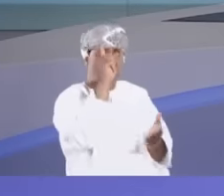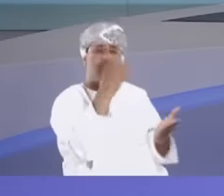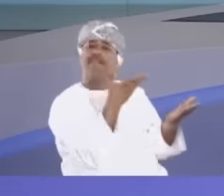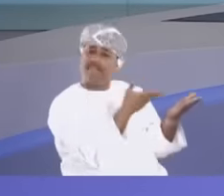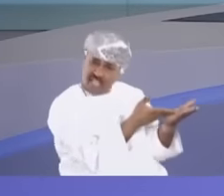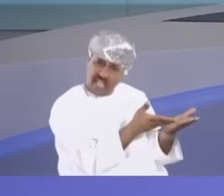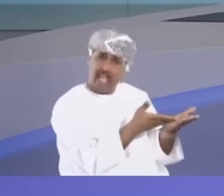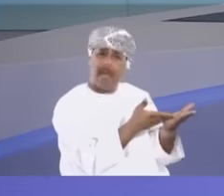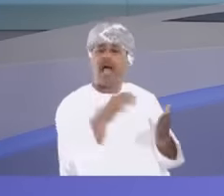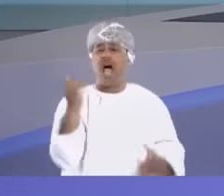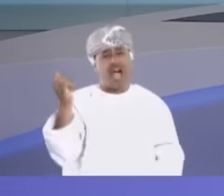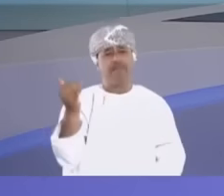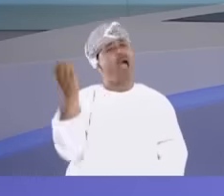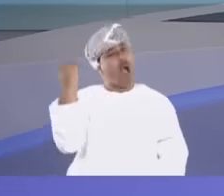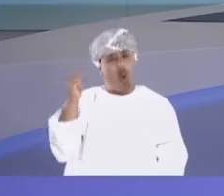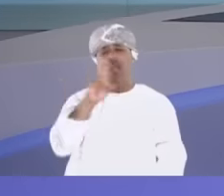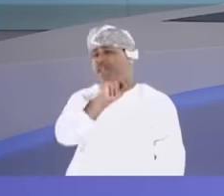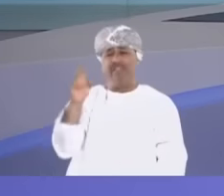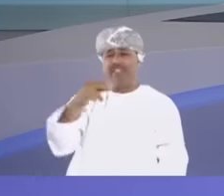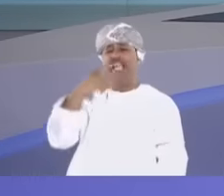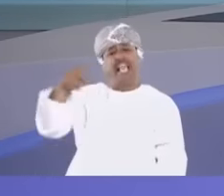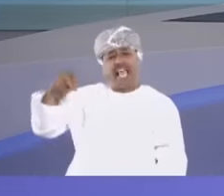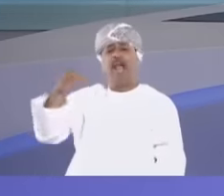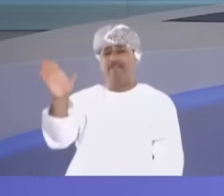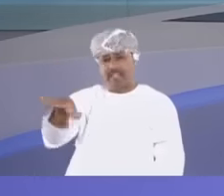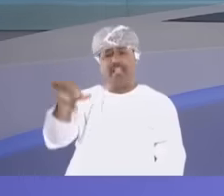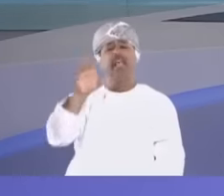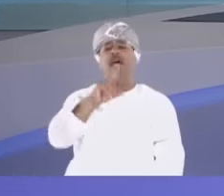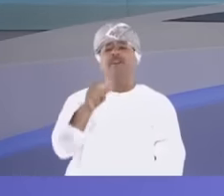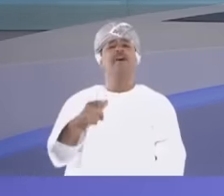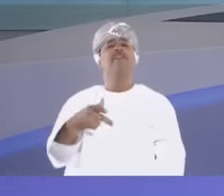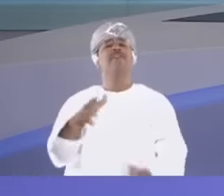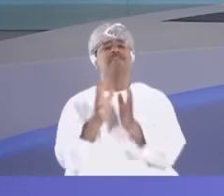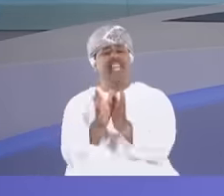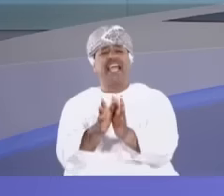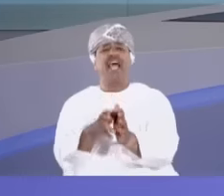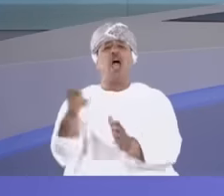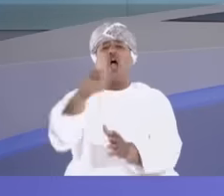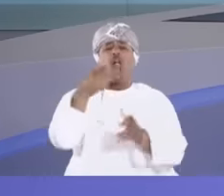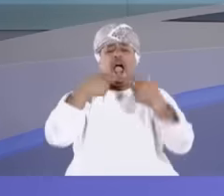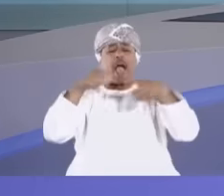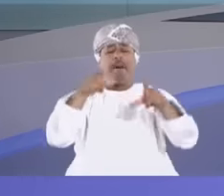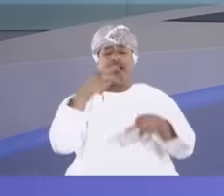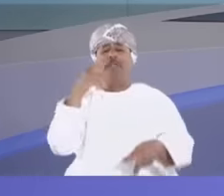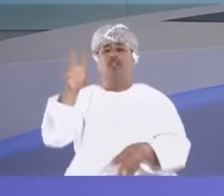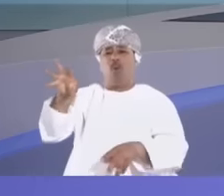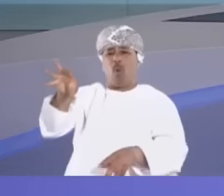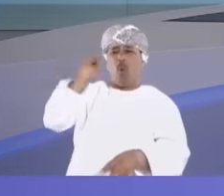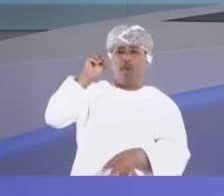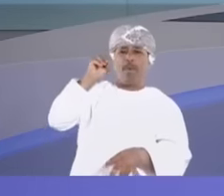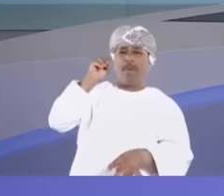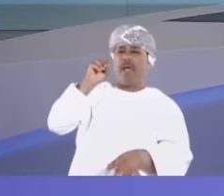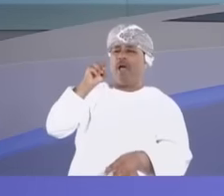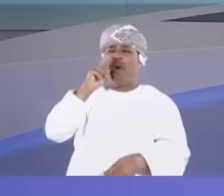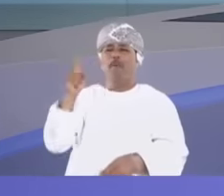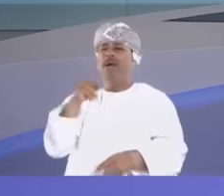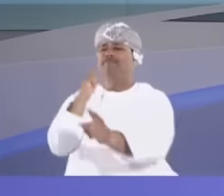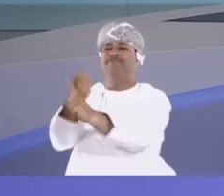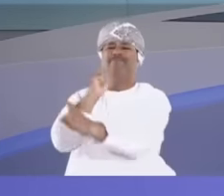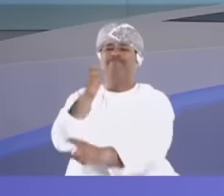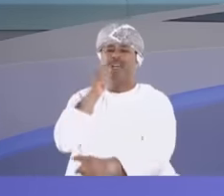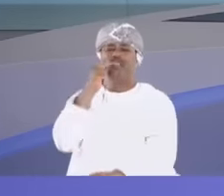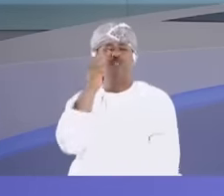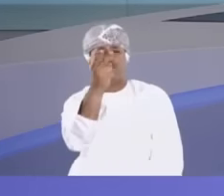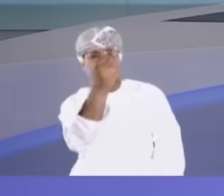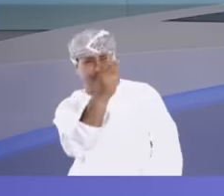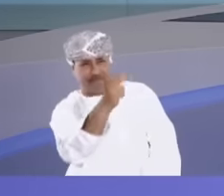أن العرب كانوا يستخدمونها في أحاديثهم. فريق الأخبار رصد هذه اللهجة على ألسنة متحدثيها.